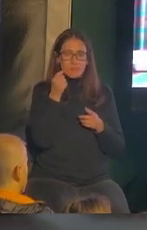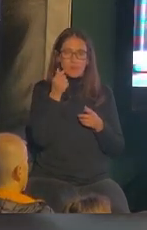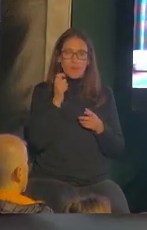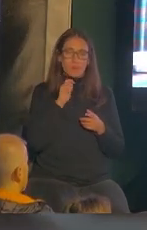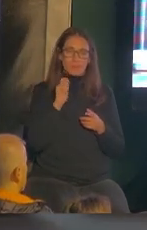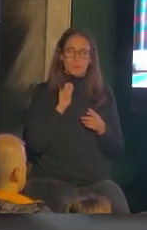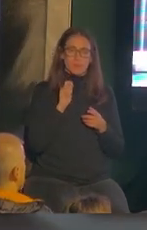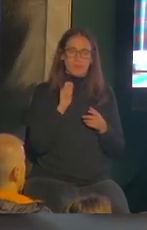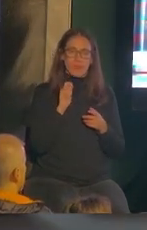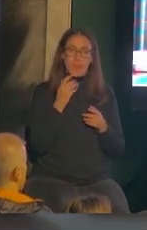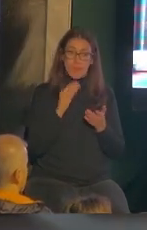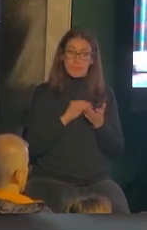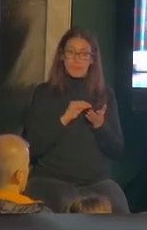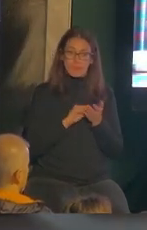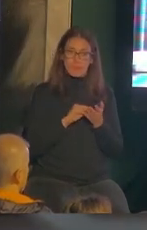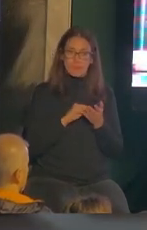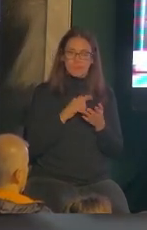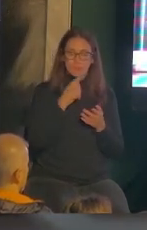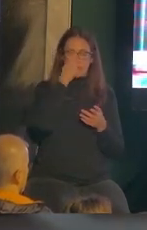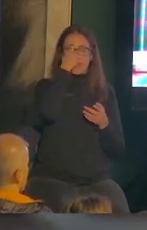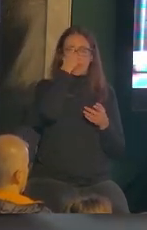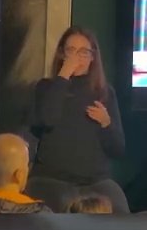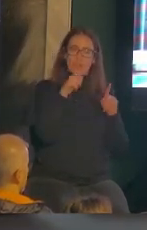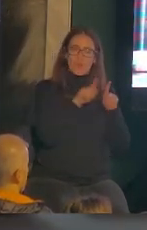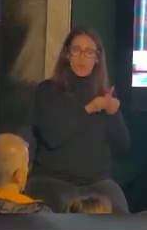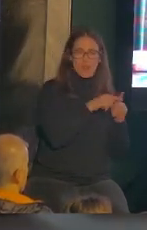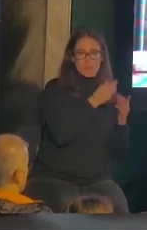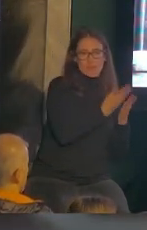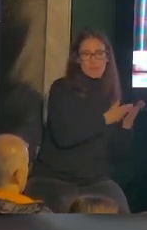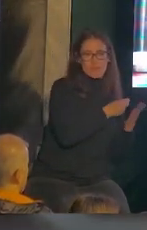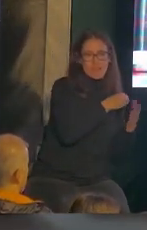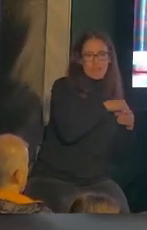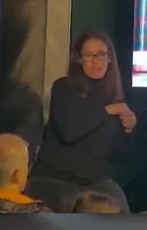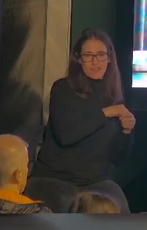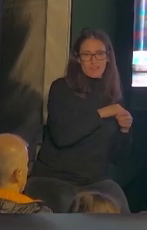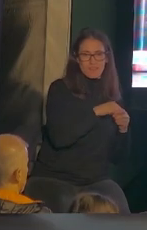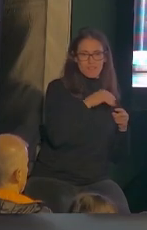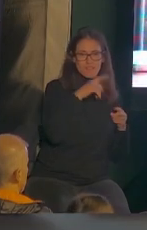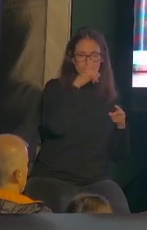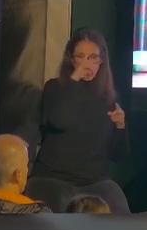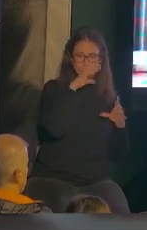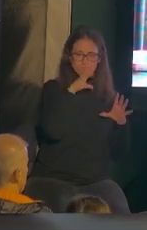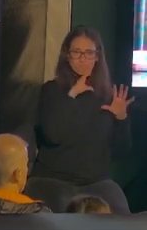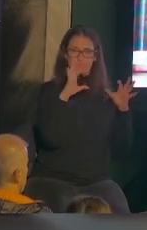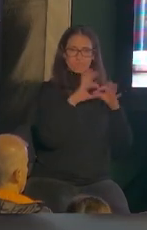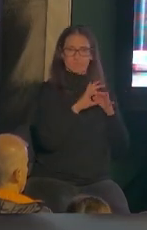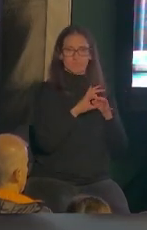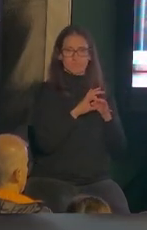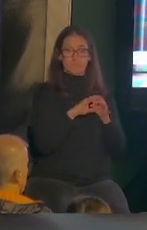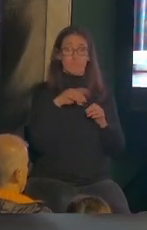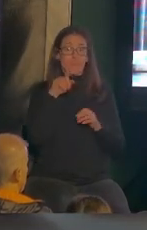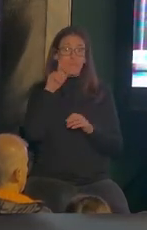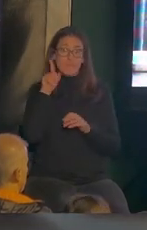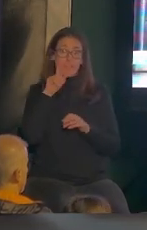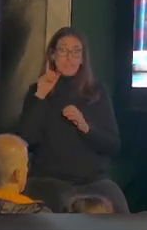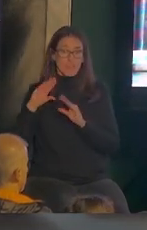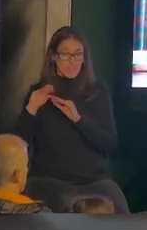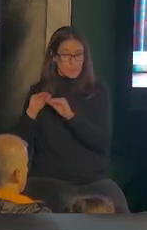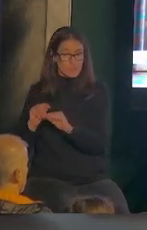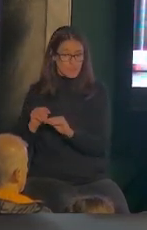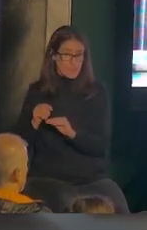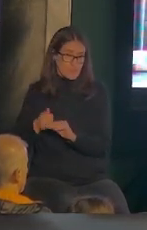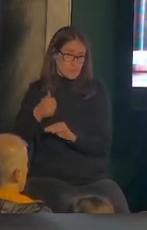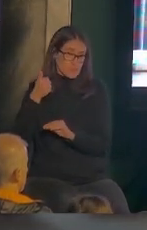França s'utilitza molt, aquí una mica menys, però també el tenim. Llavors, com per donar-li una mica més